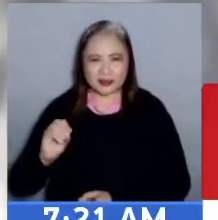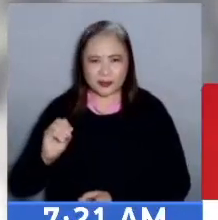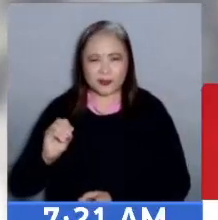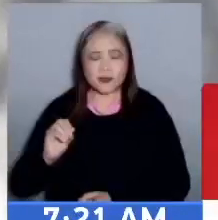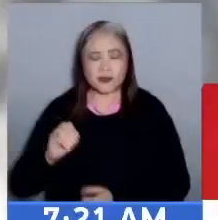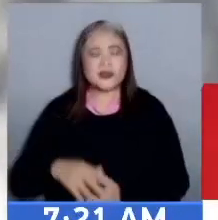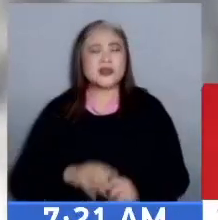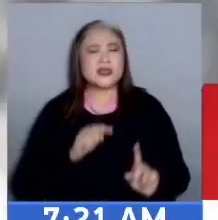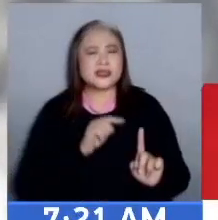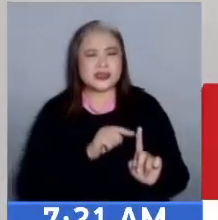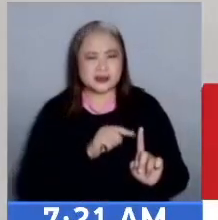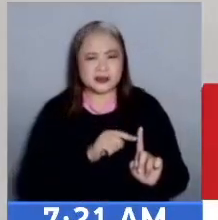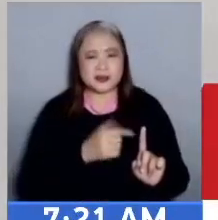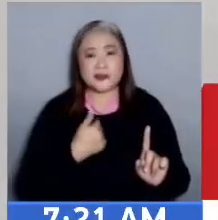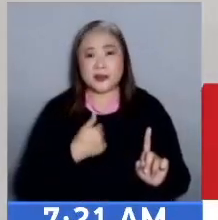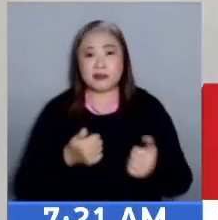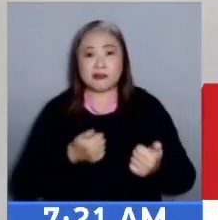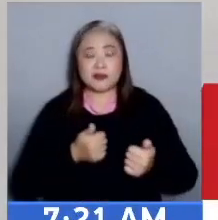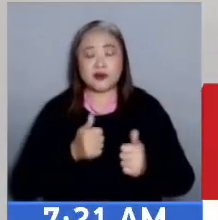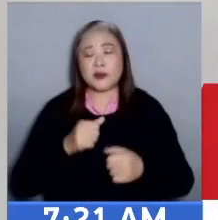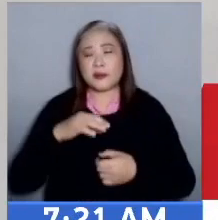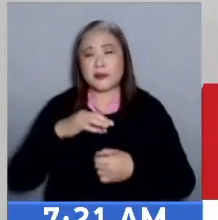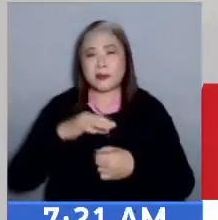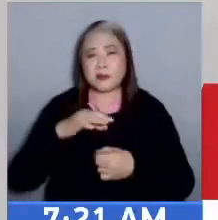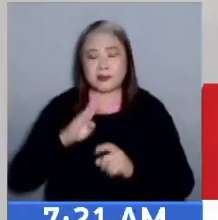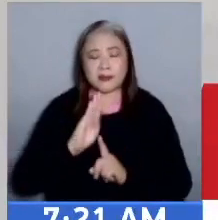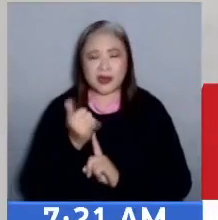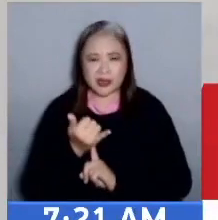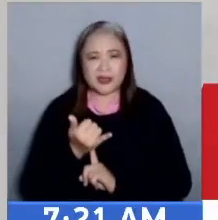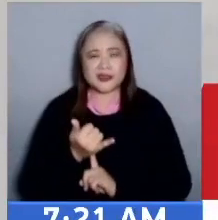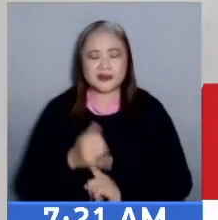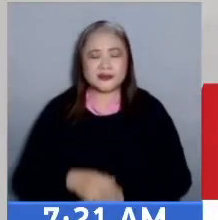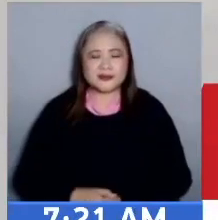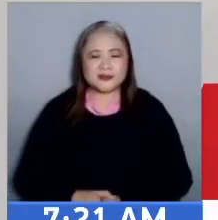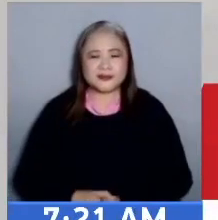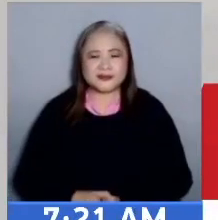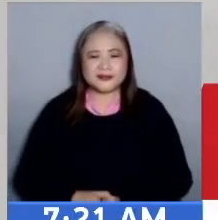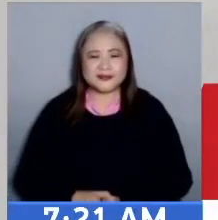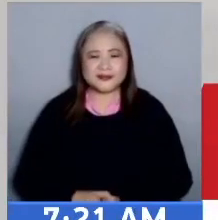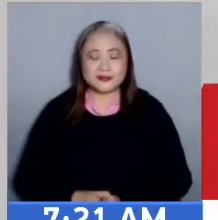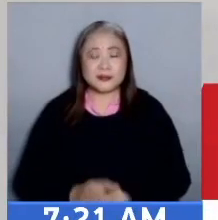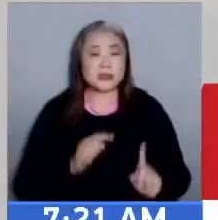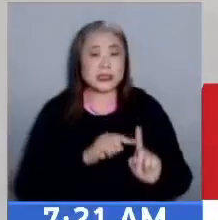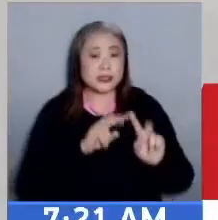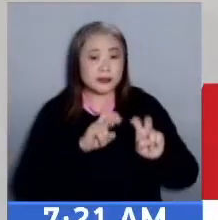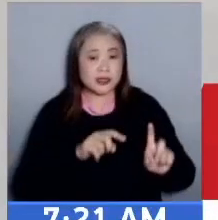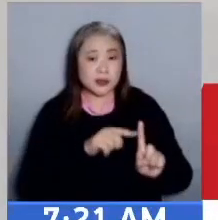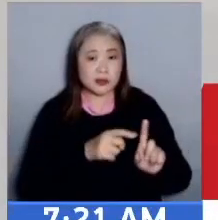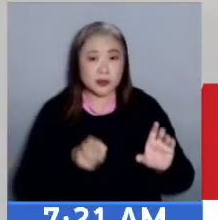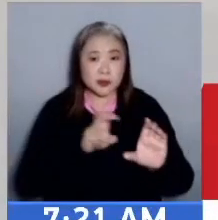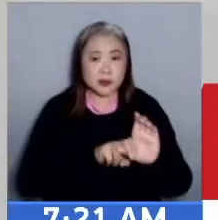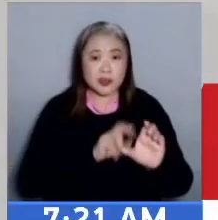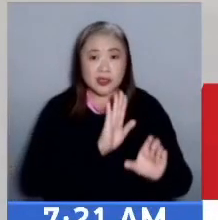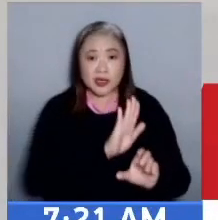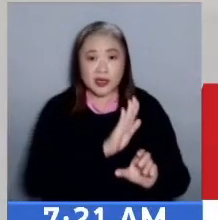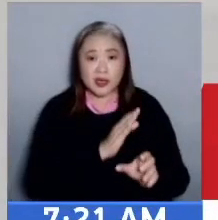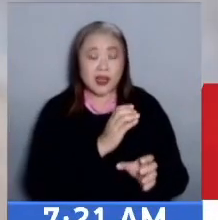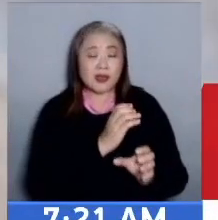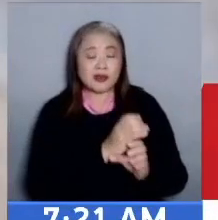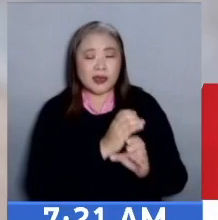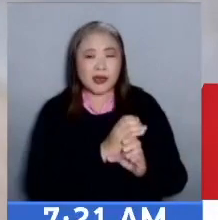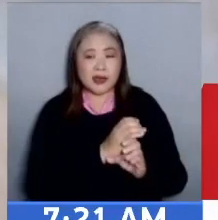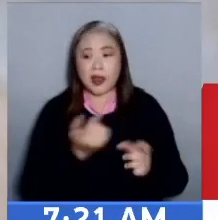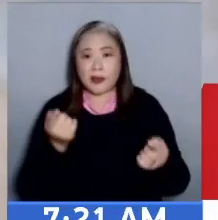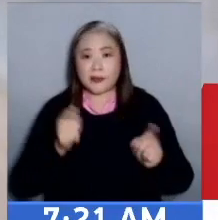sa barangay Pagagawan sa bayan ng Dato Muntawal. Base sa imbestigasyon, nakasakay ang biktima sa kanyang pick-up ng pagbabarilin ng mga